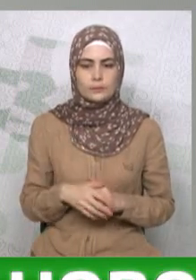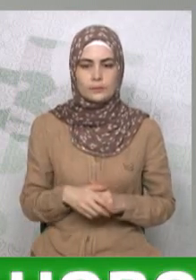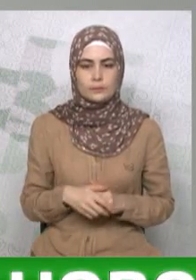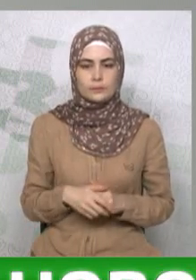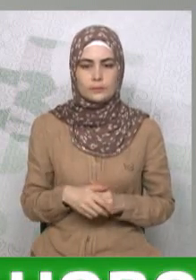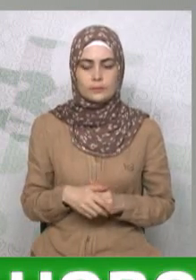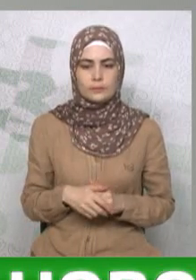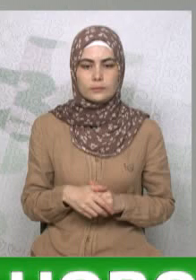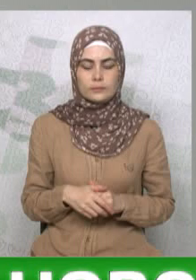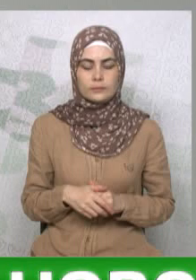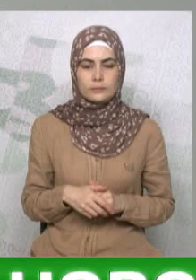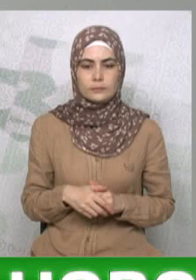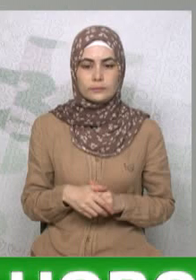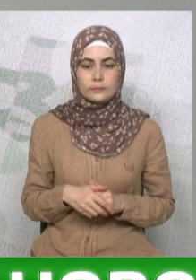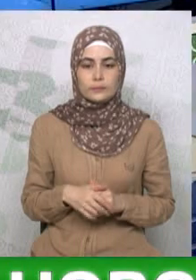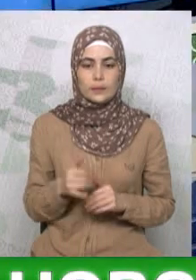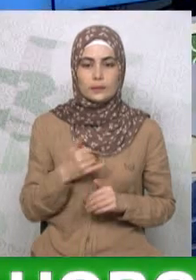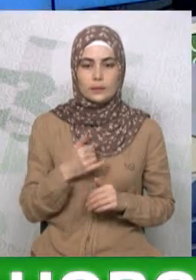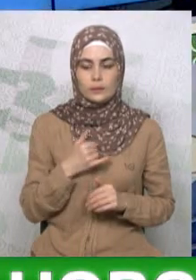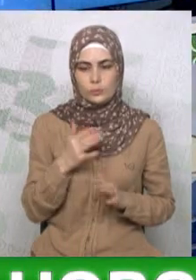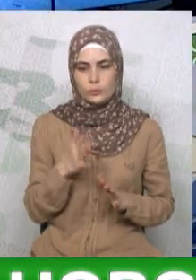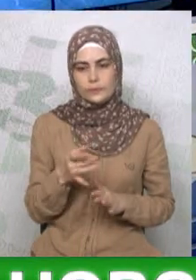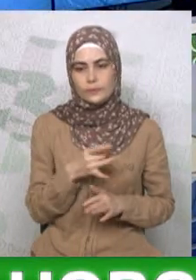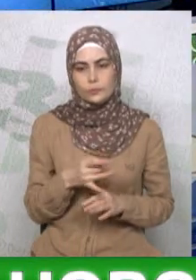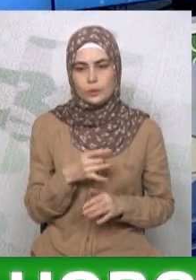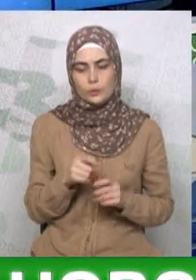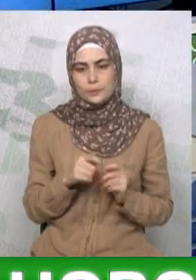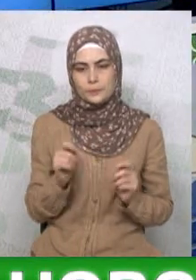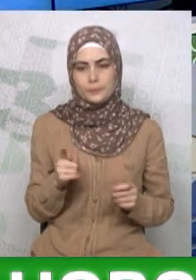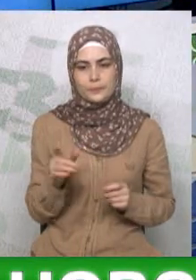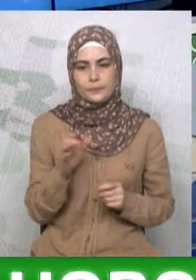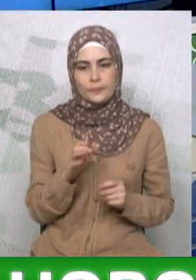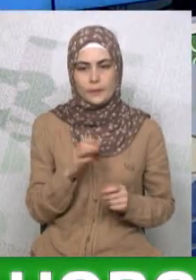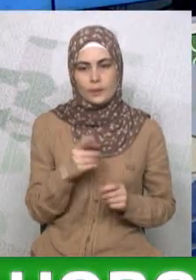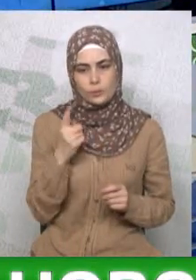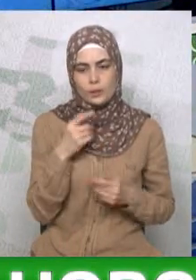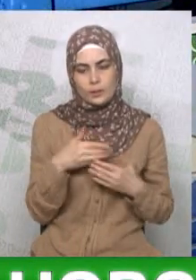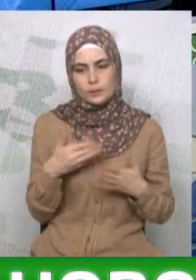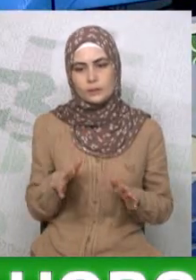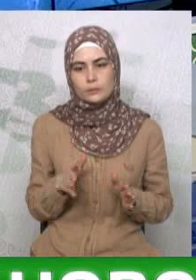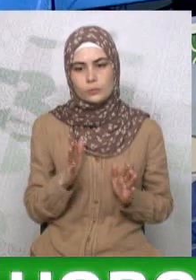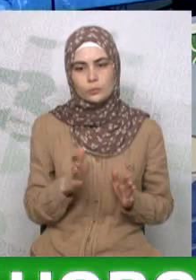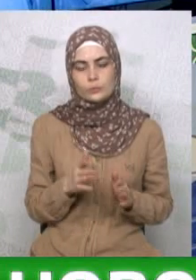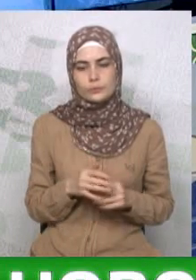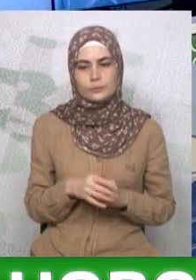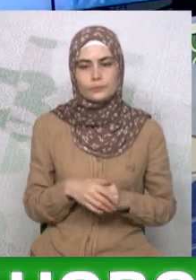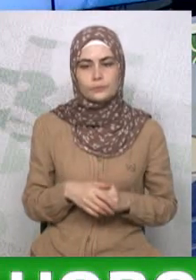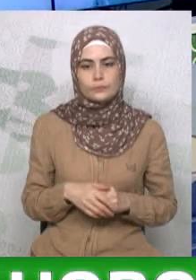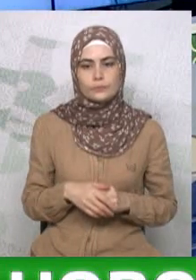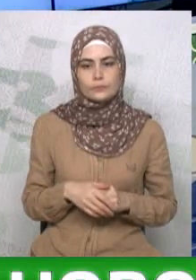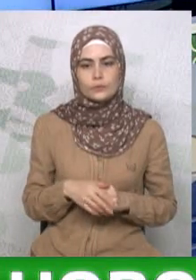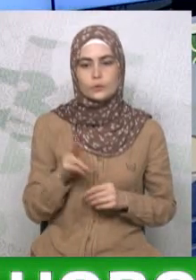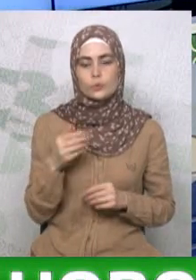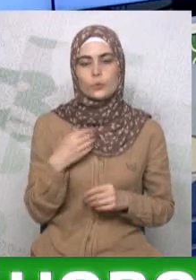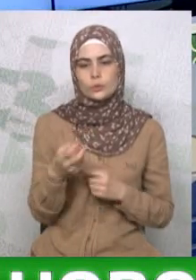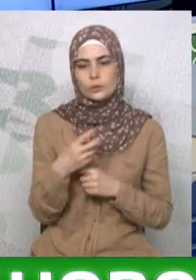по всей стране. Но это первое будет у нас. И я думаю, 1 сентября мы откроем свои двери для любого